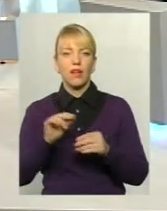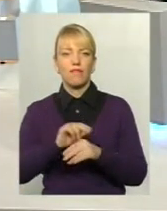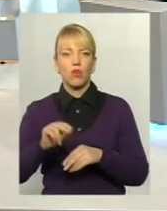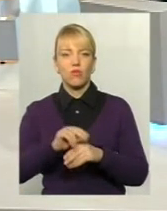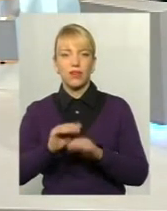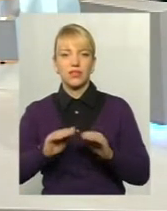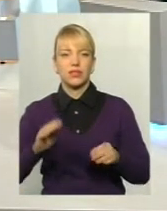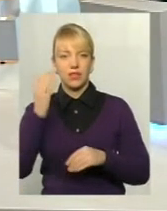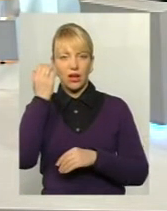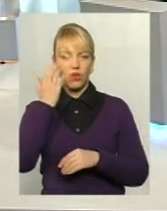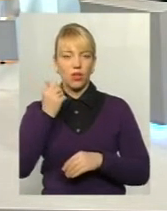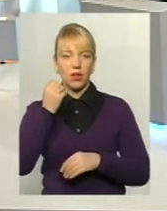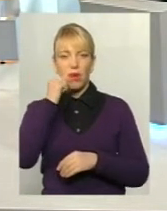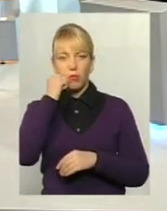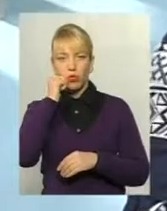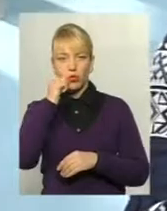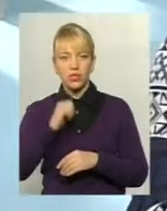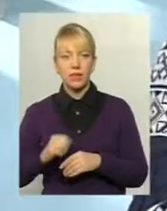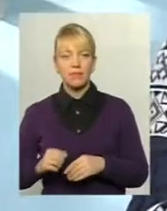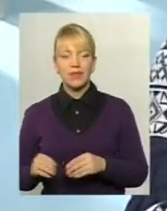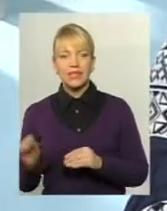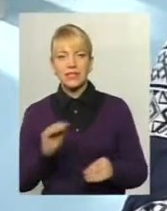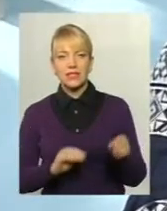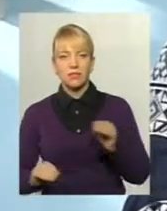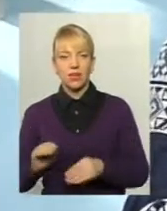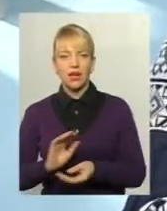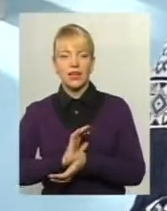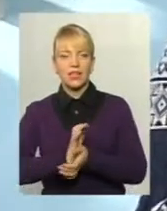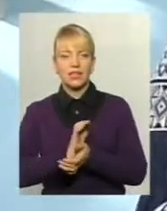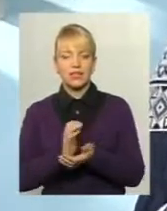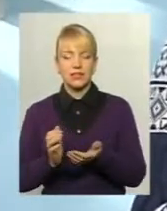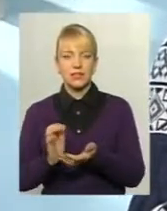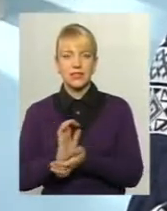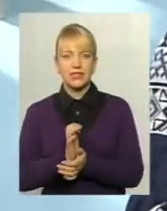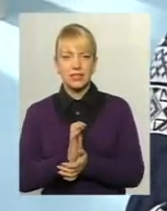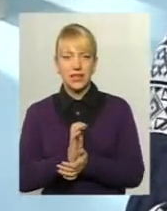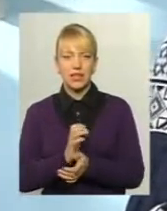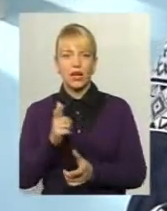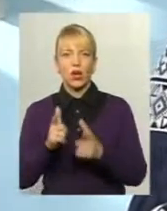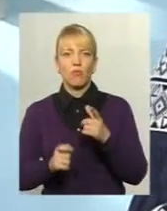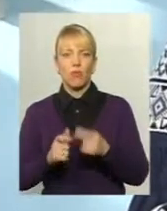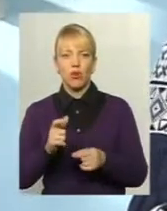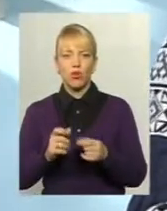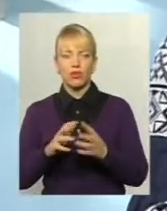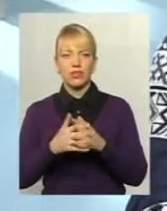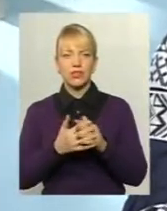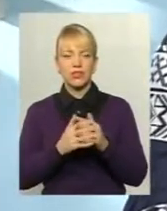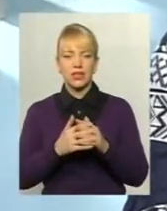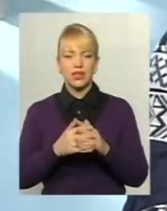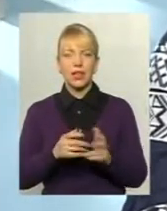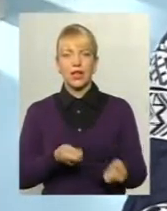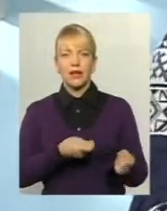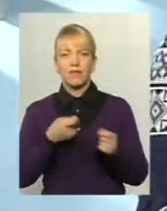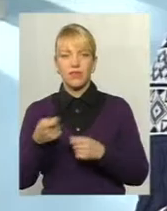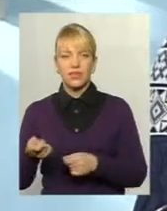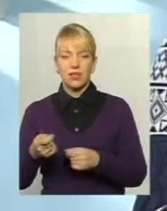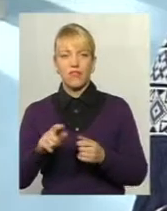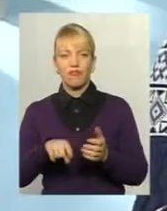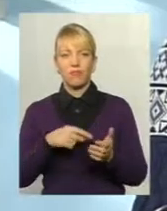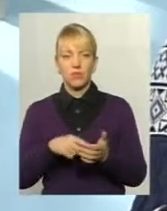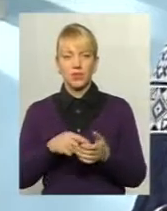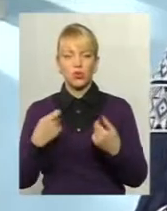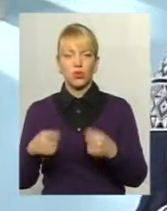коли бабуся збирає сир, молоко з села, везе електричкою або автобусом в місто,